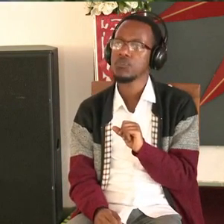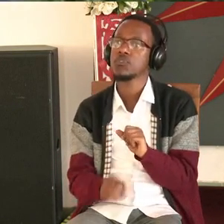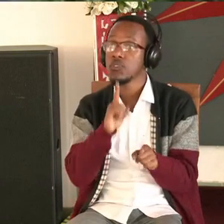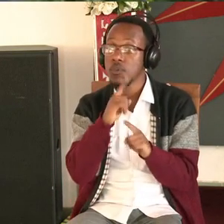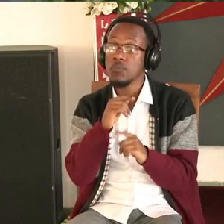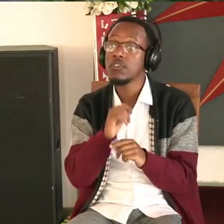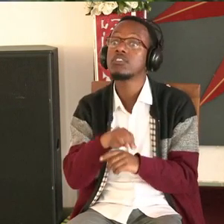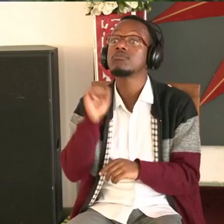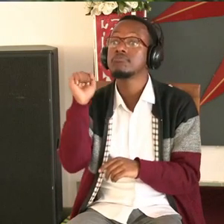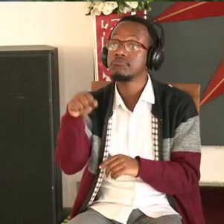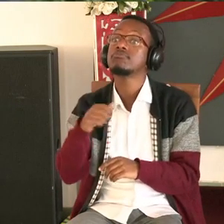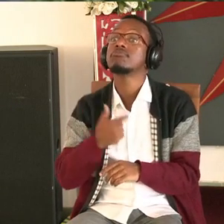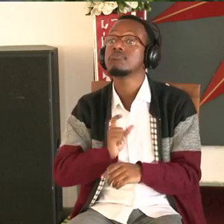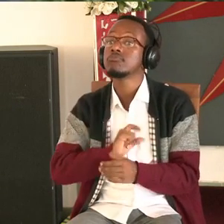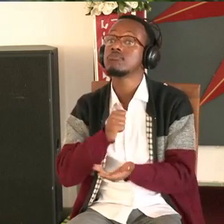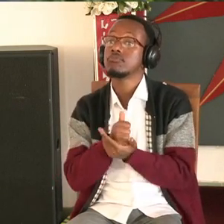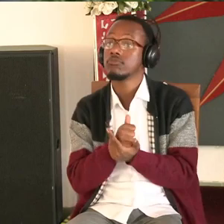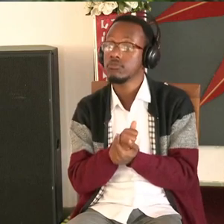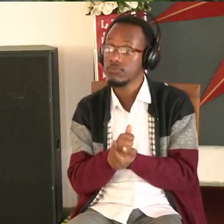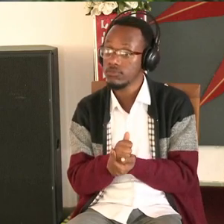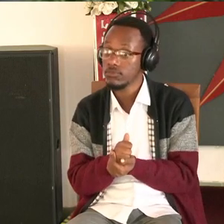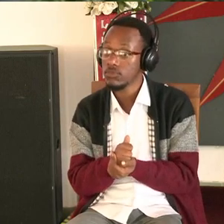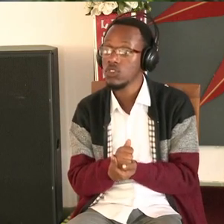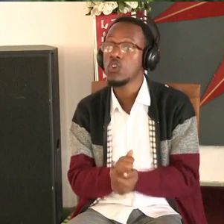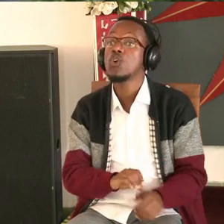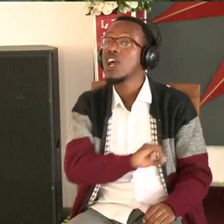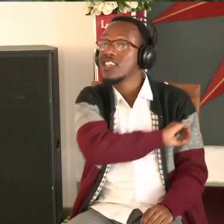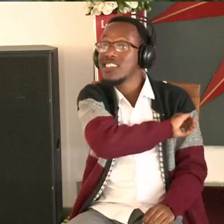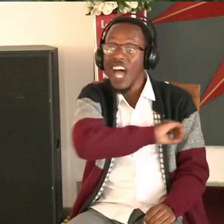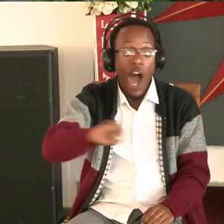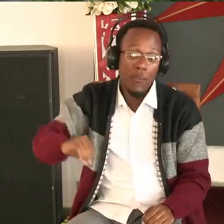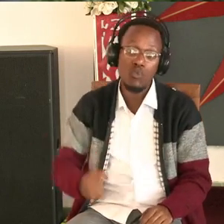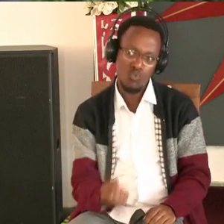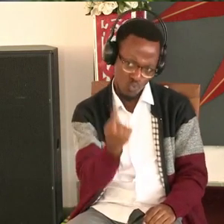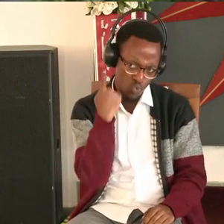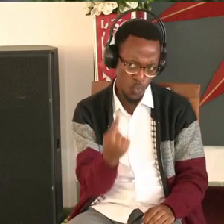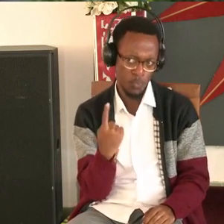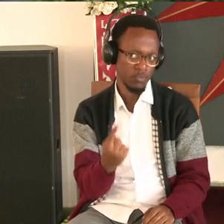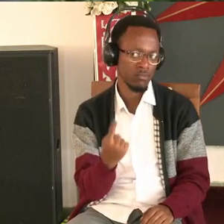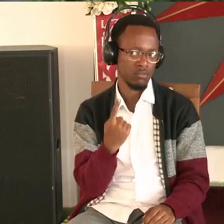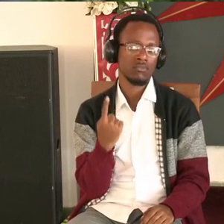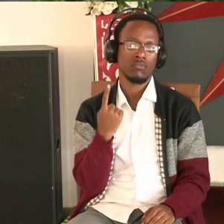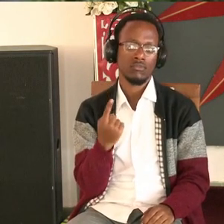tukavuga ngo yego kandi amena. Nta n'umwe